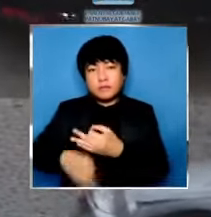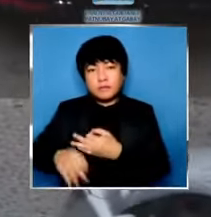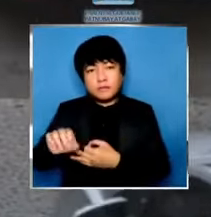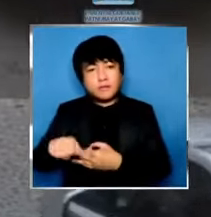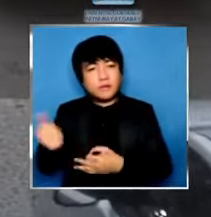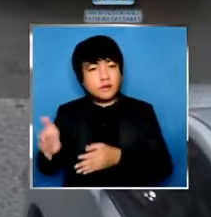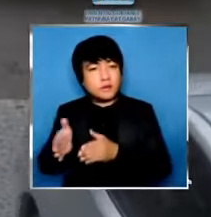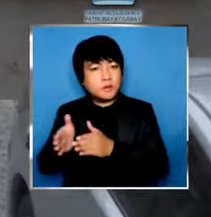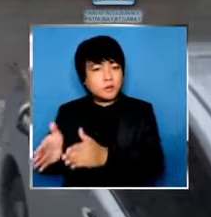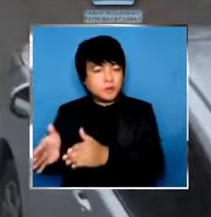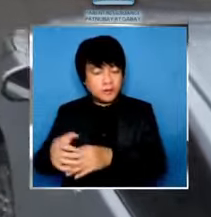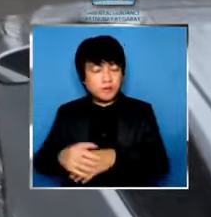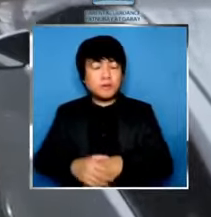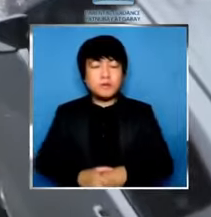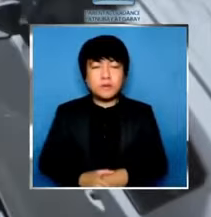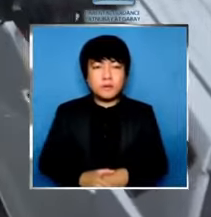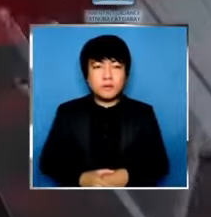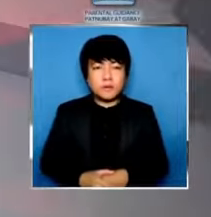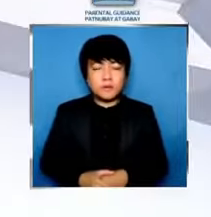abala.